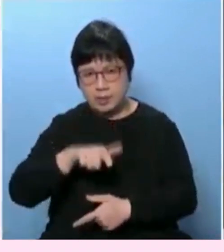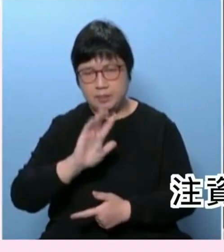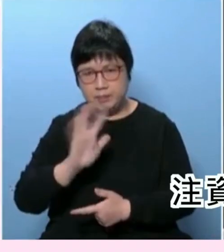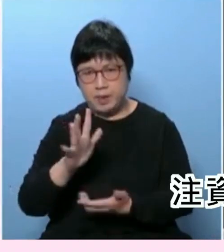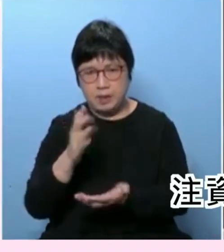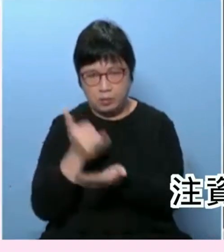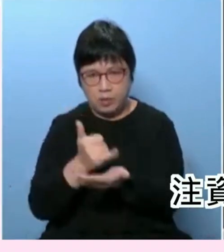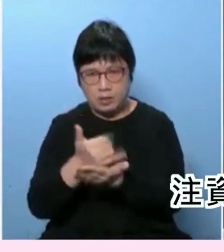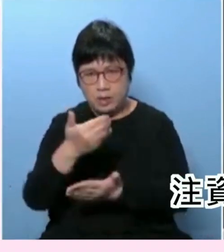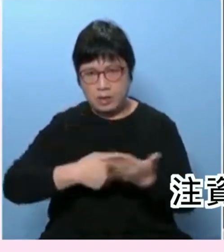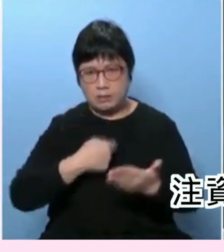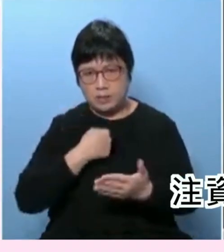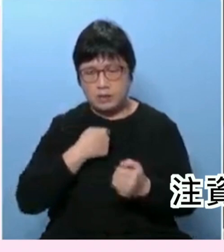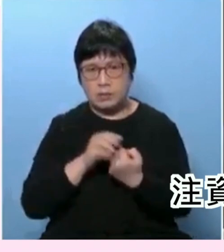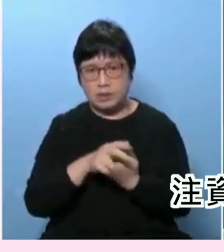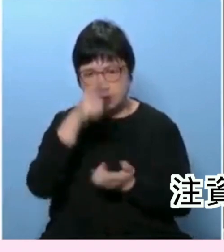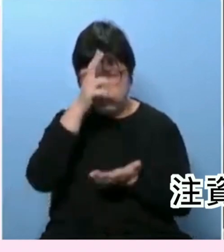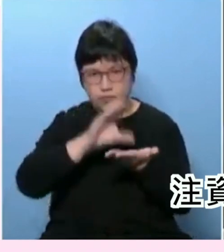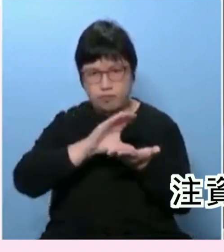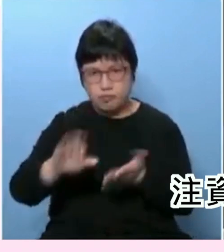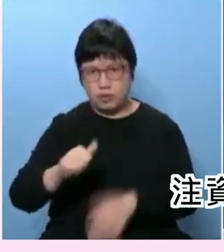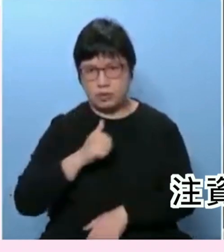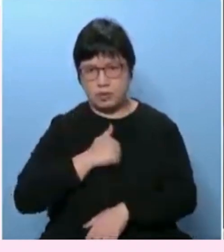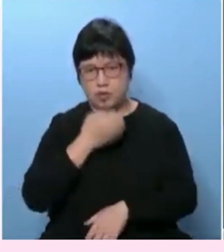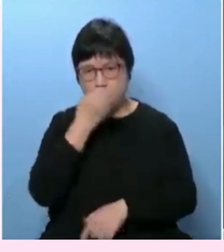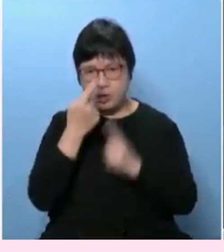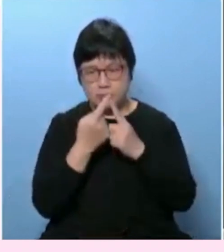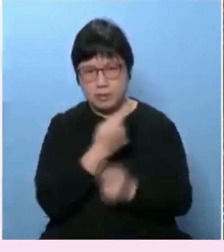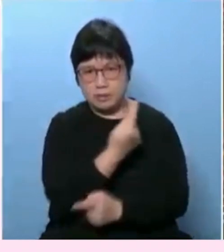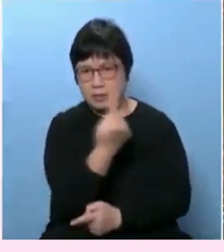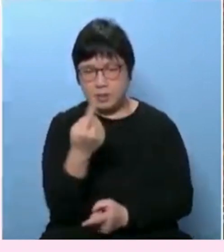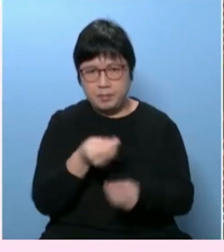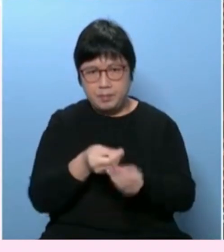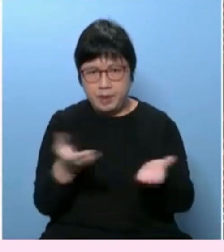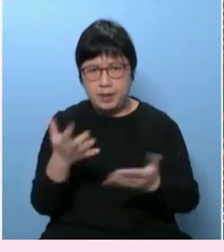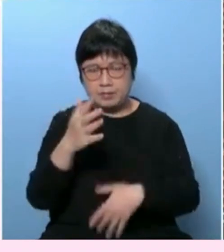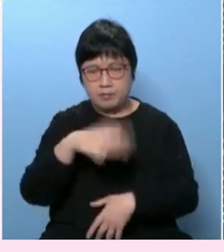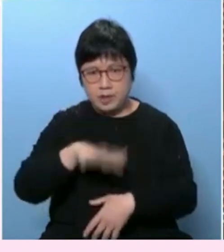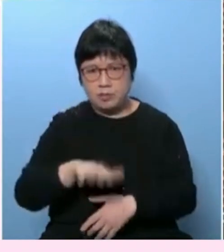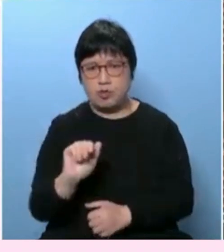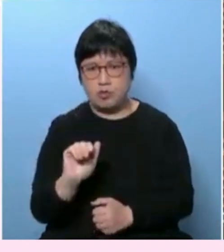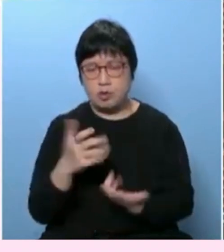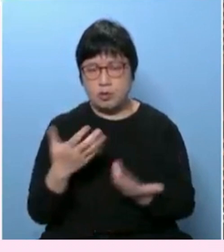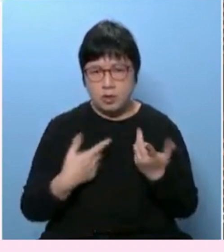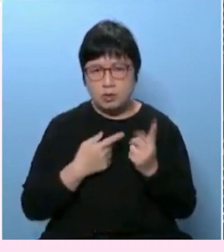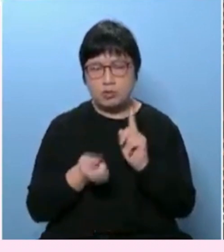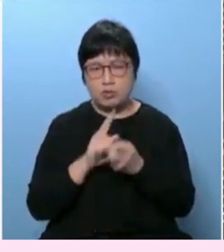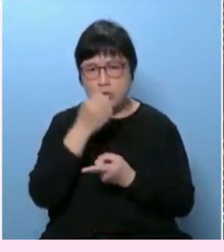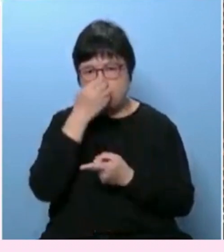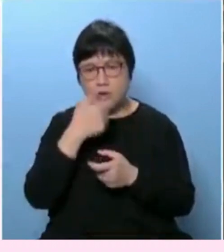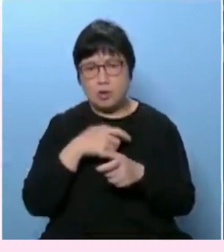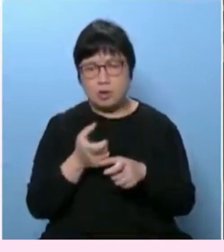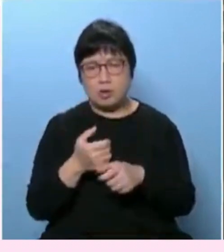就批評啦，注資所涉及公帑已經足夠向全港市民每人派發5000元。又或者代全港的雇主和